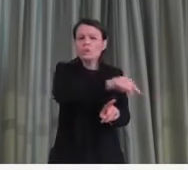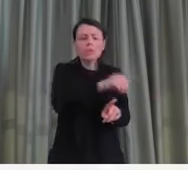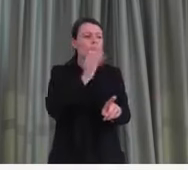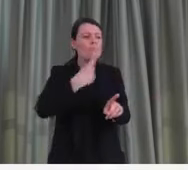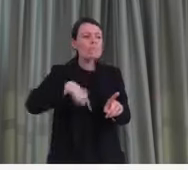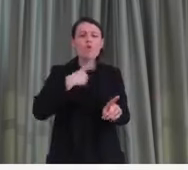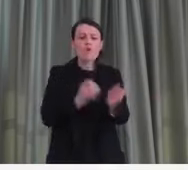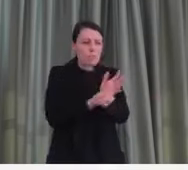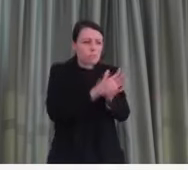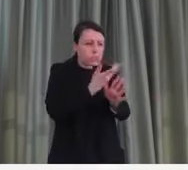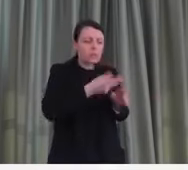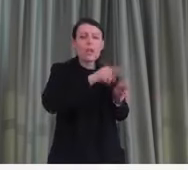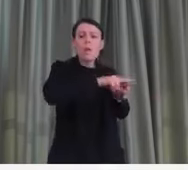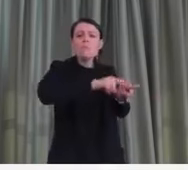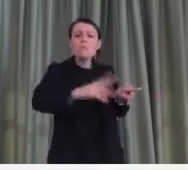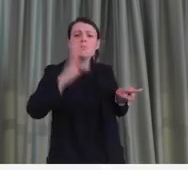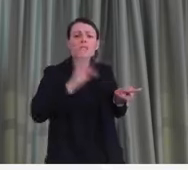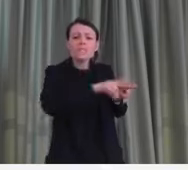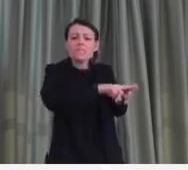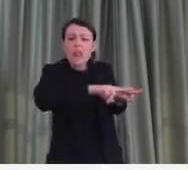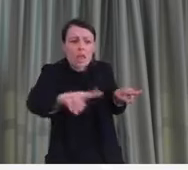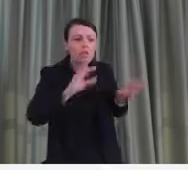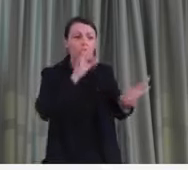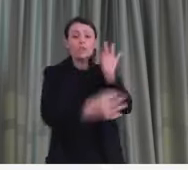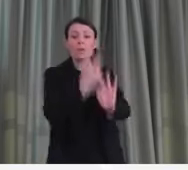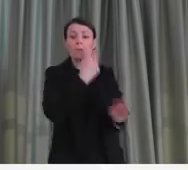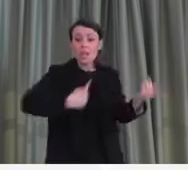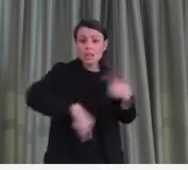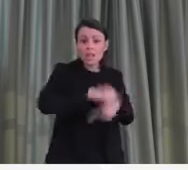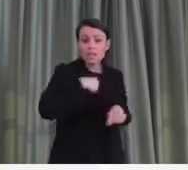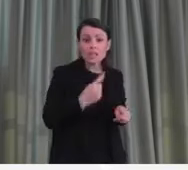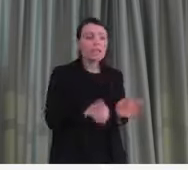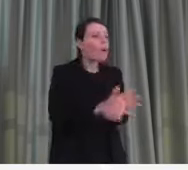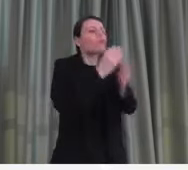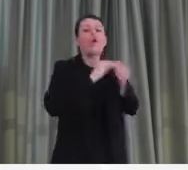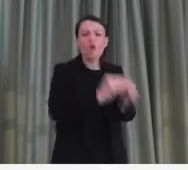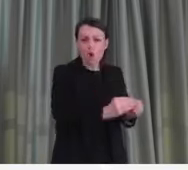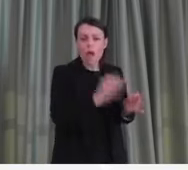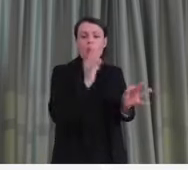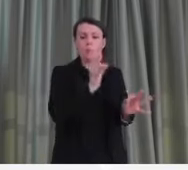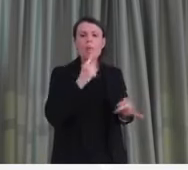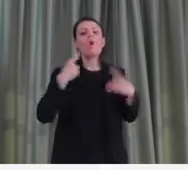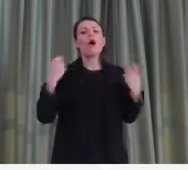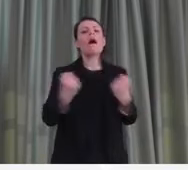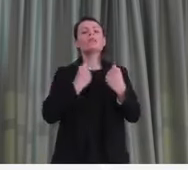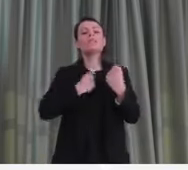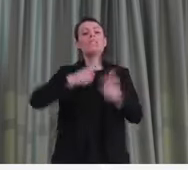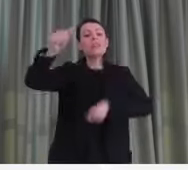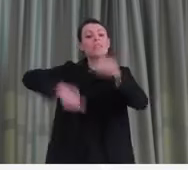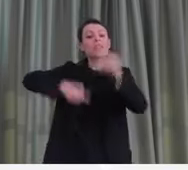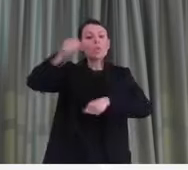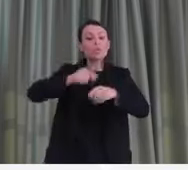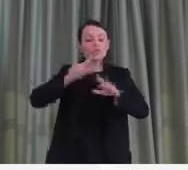di terapia intensiva l'abbiamo fatto bloccando l'attività operatoria chirurgica e utilizzando le sale operatorie per